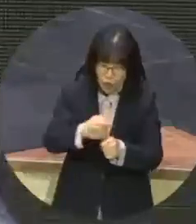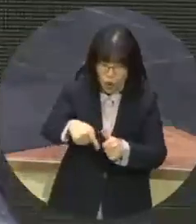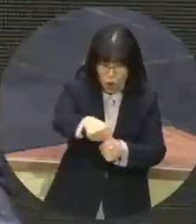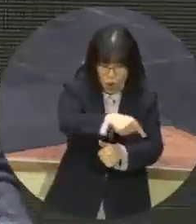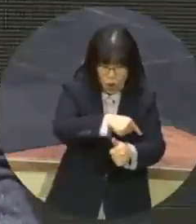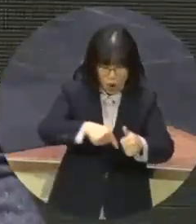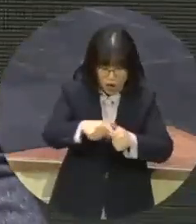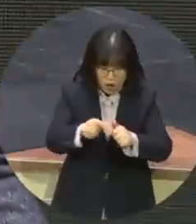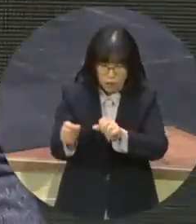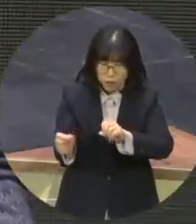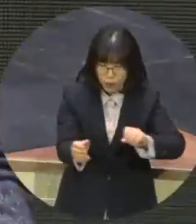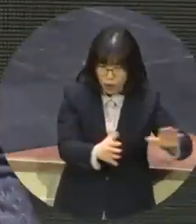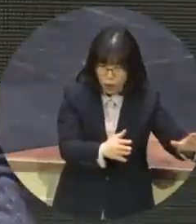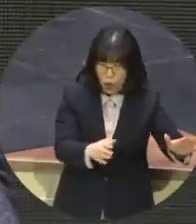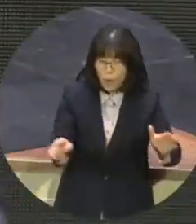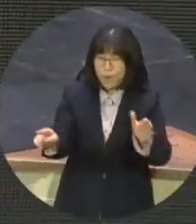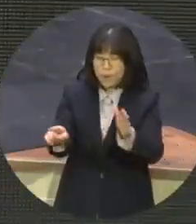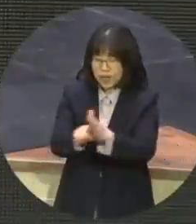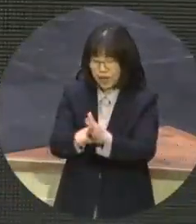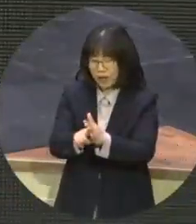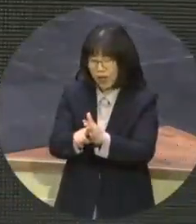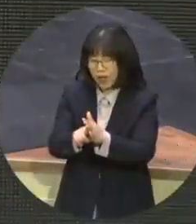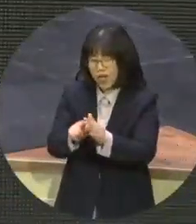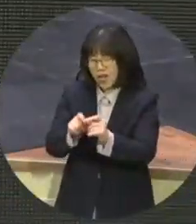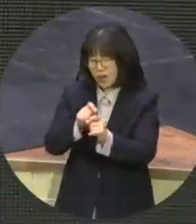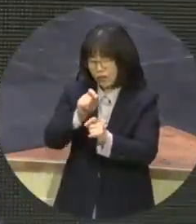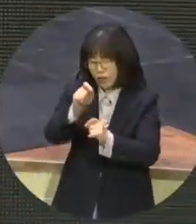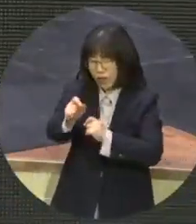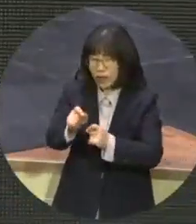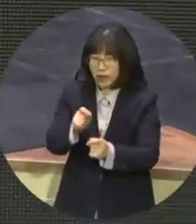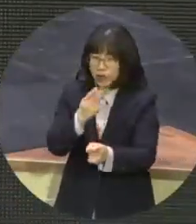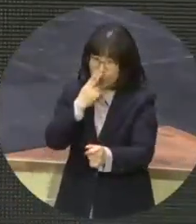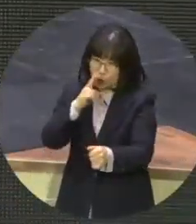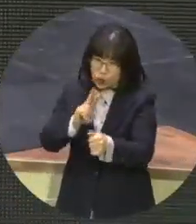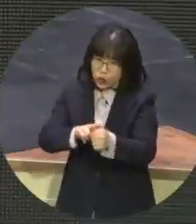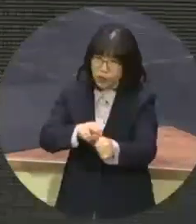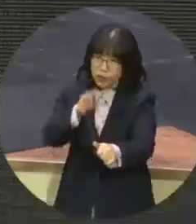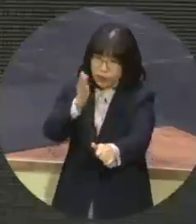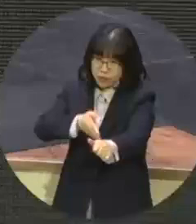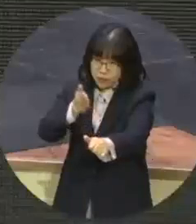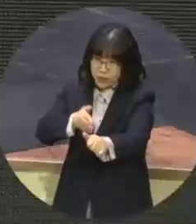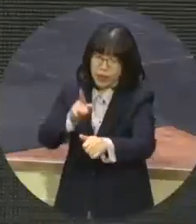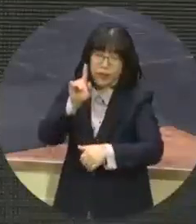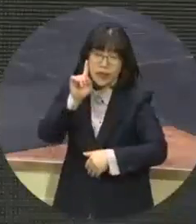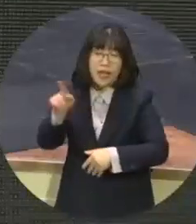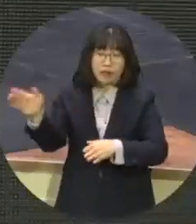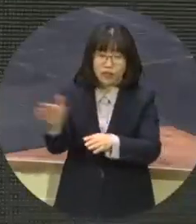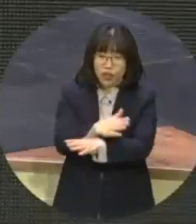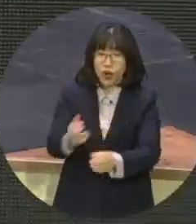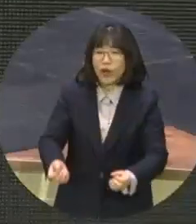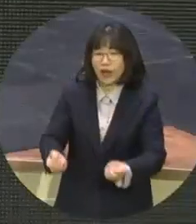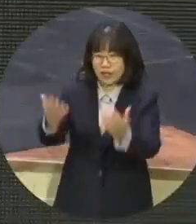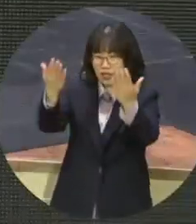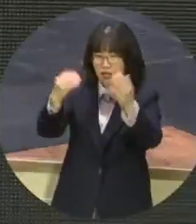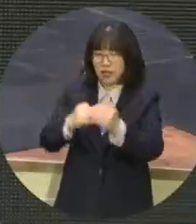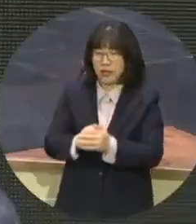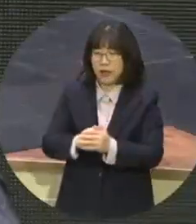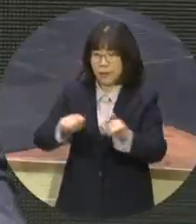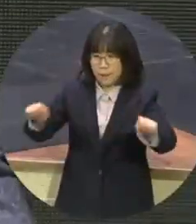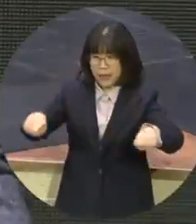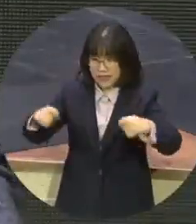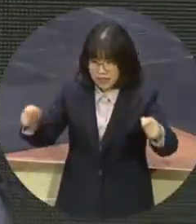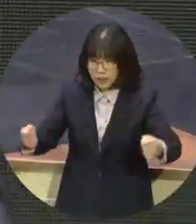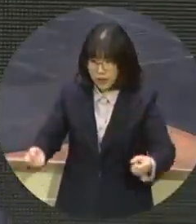초월해서 믿음에 무한 도전하시기를 주님으로 축복합니다. 결론입니다. 내일부터 교회적으로 이제 3주간에